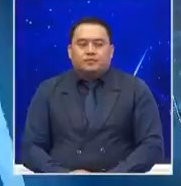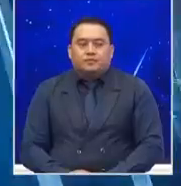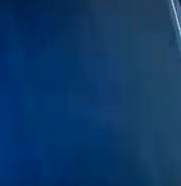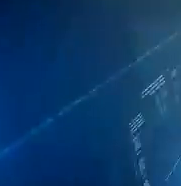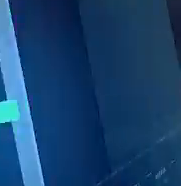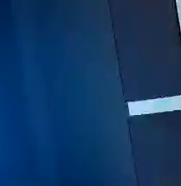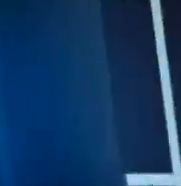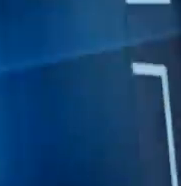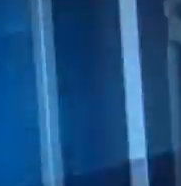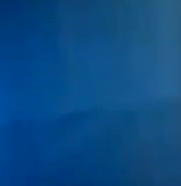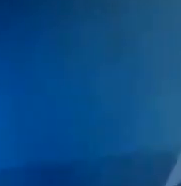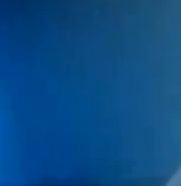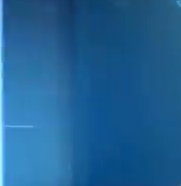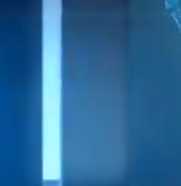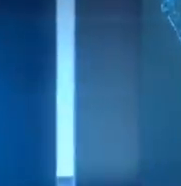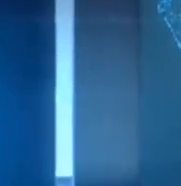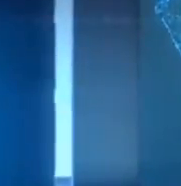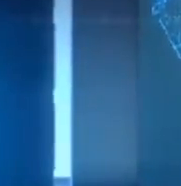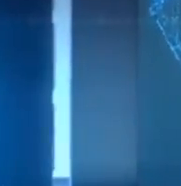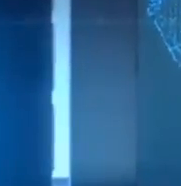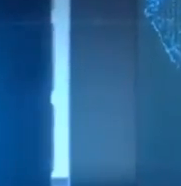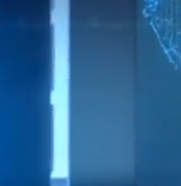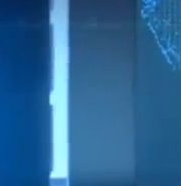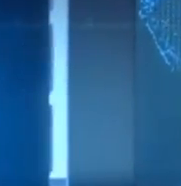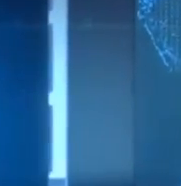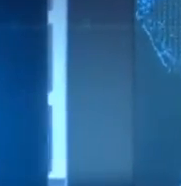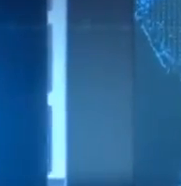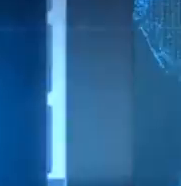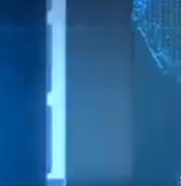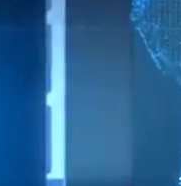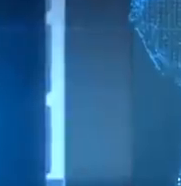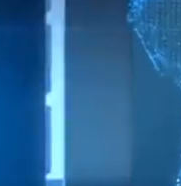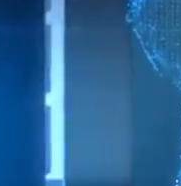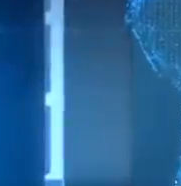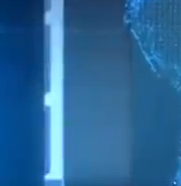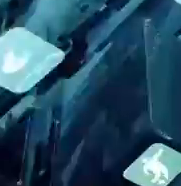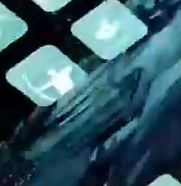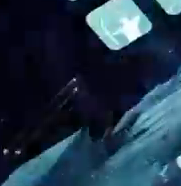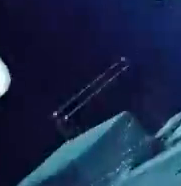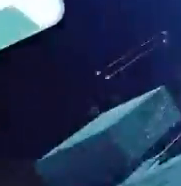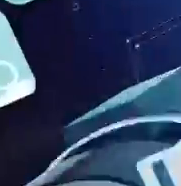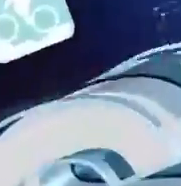Медет Жұмабай, Жайық Құрманбаев, Талдықорған гарнизоны баспасөз қызметімен.